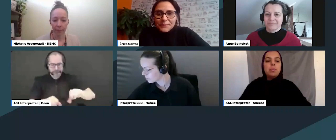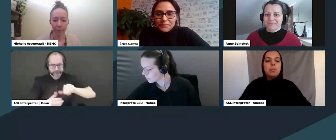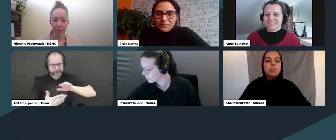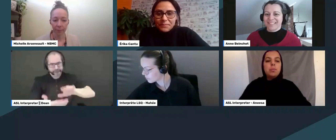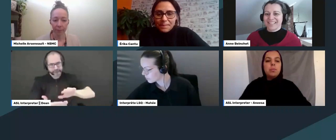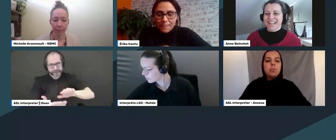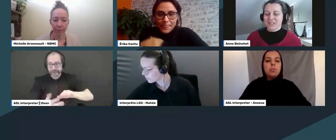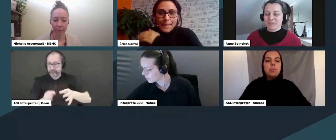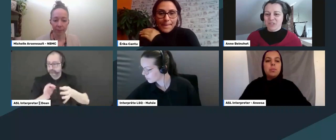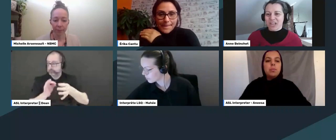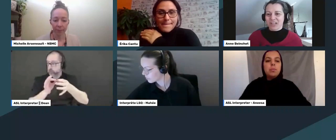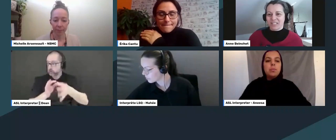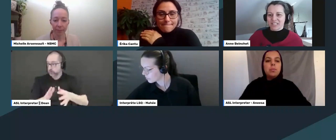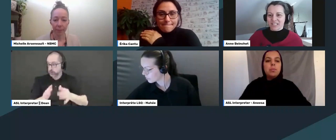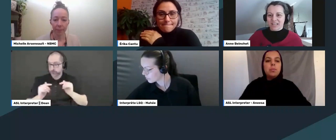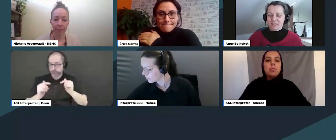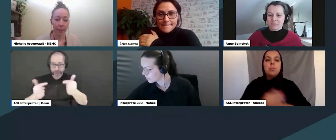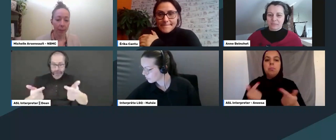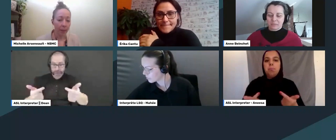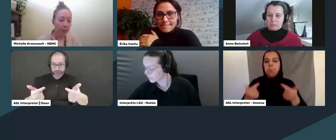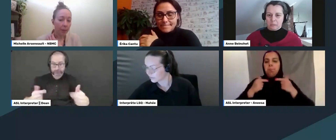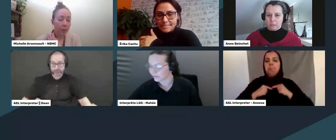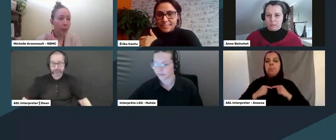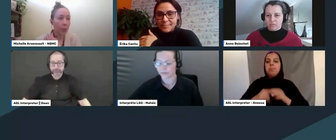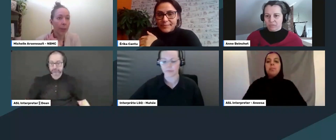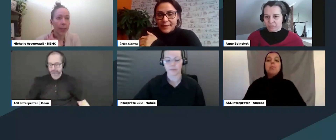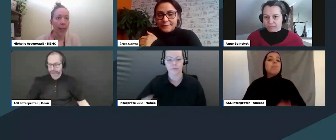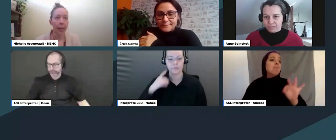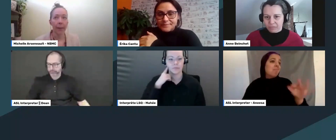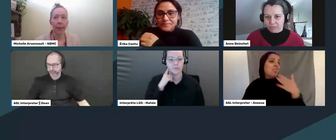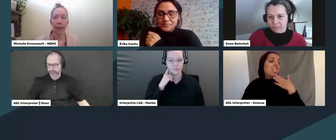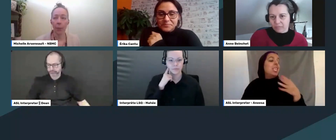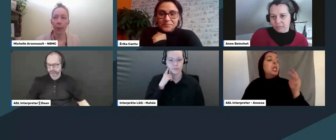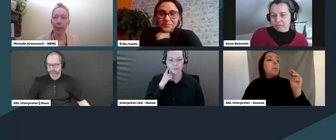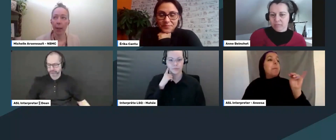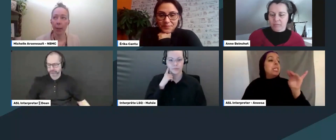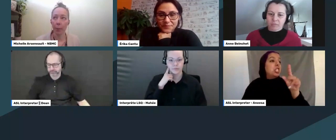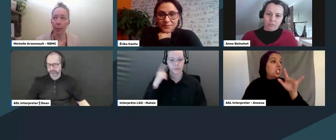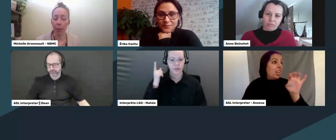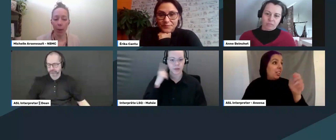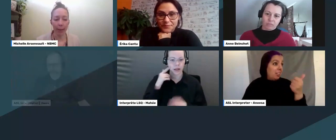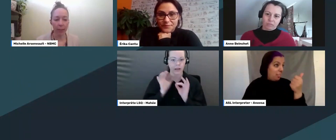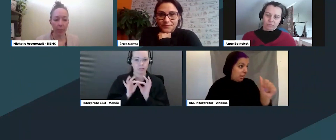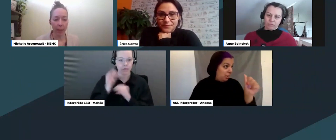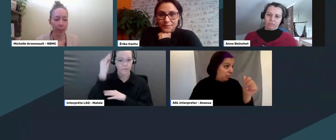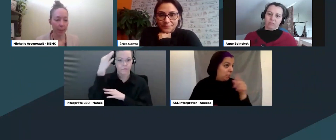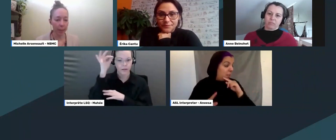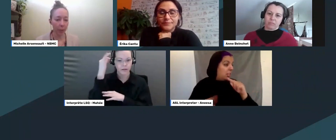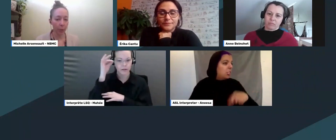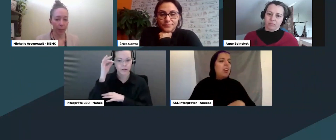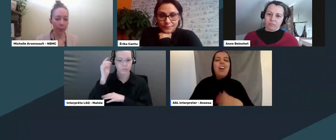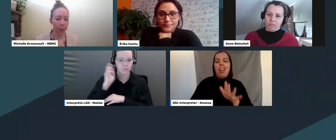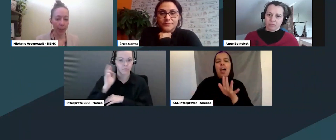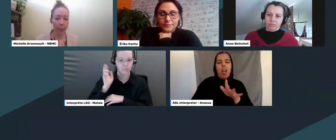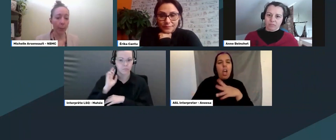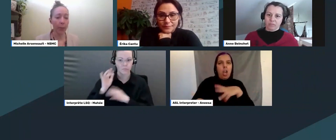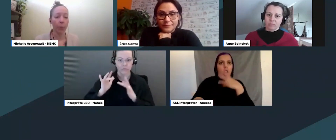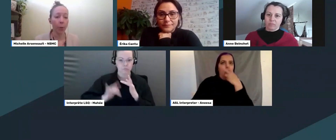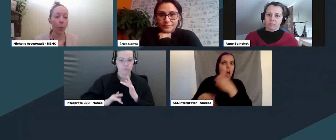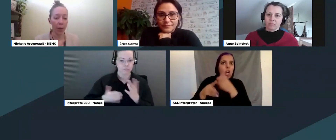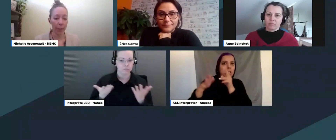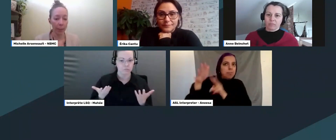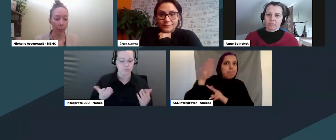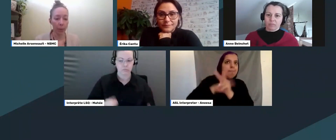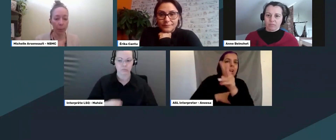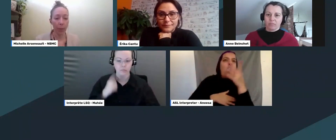c'est le cas. Michel, voulez-vous ajouter quelque chose? Oui, je pense qu'il est très difficile d'être proactif parce qu'on ne sait pas